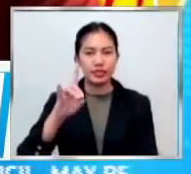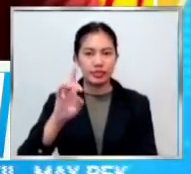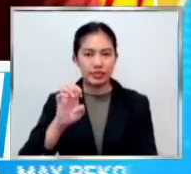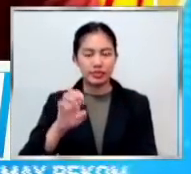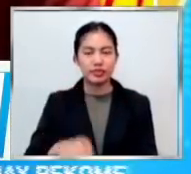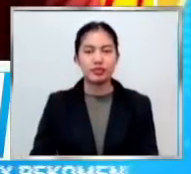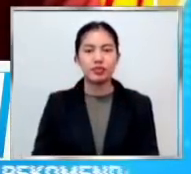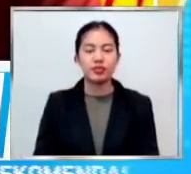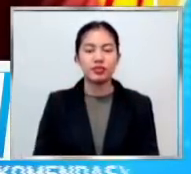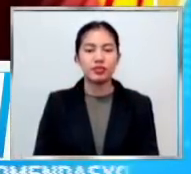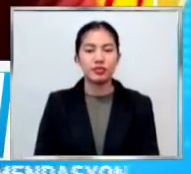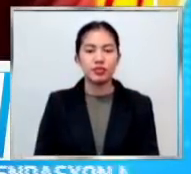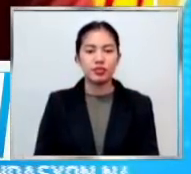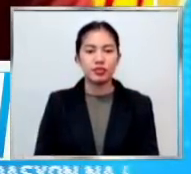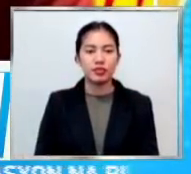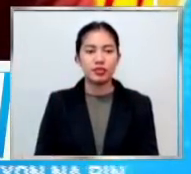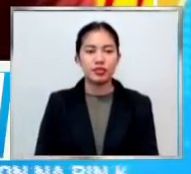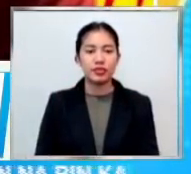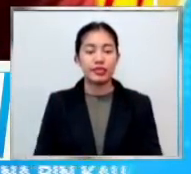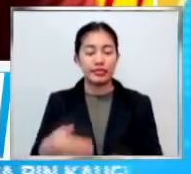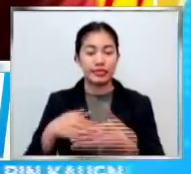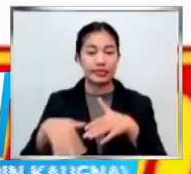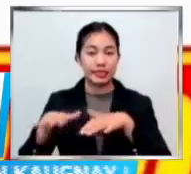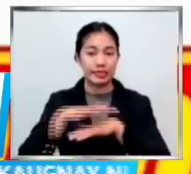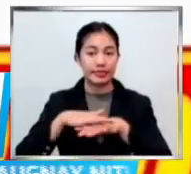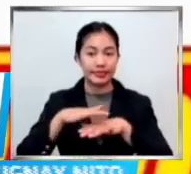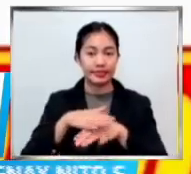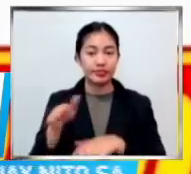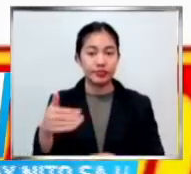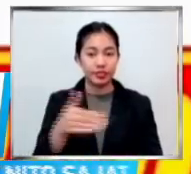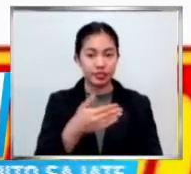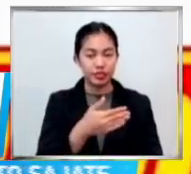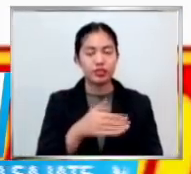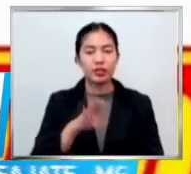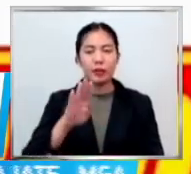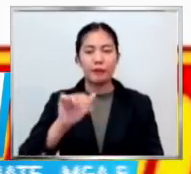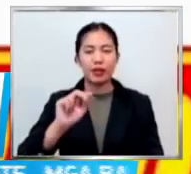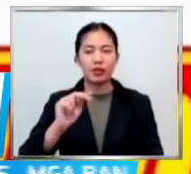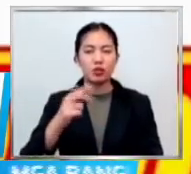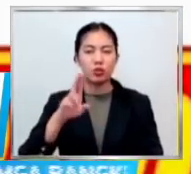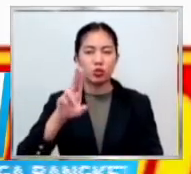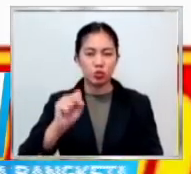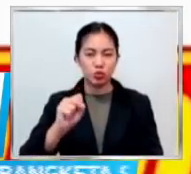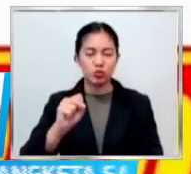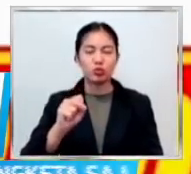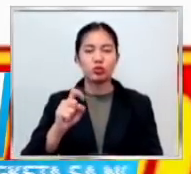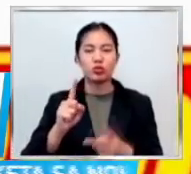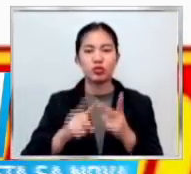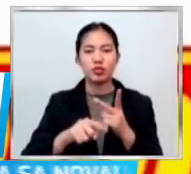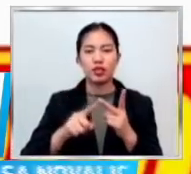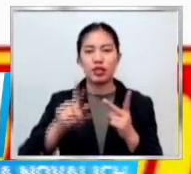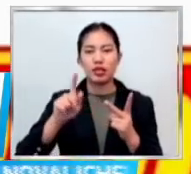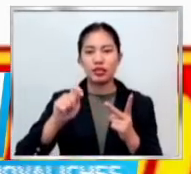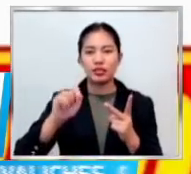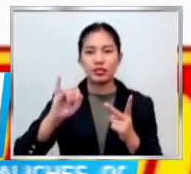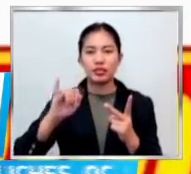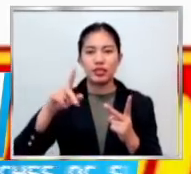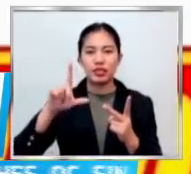Yung inland fish naman, kagaya ng bangos, itong tilapia, itong